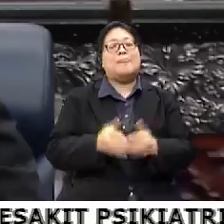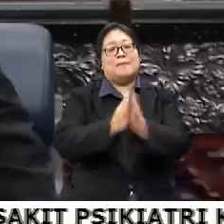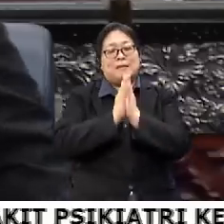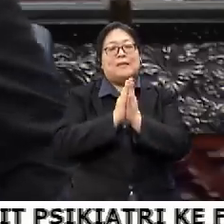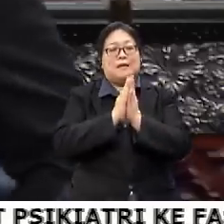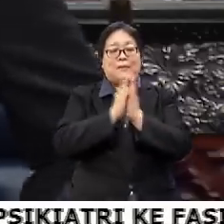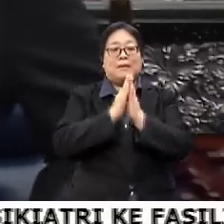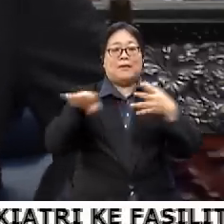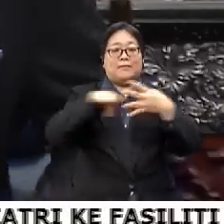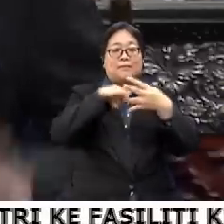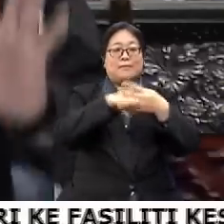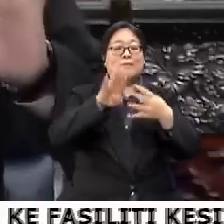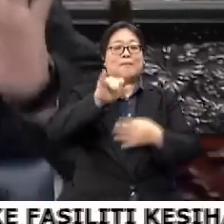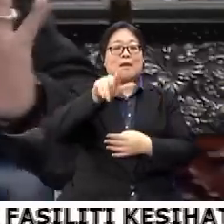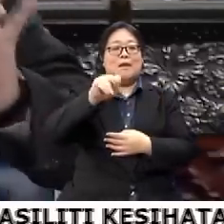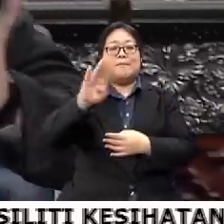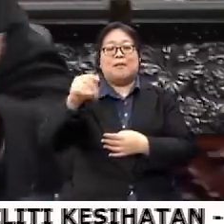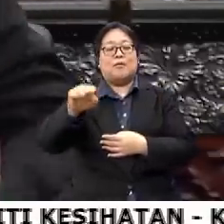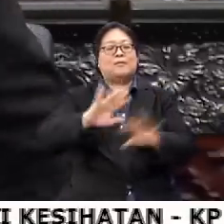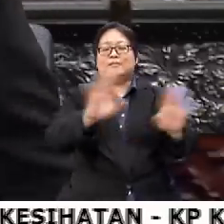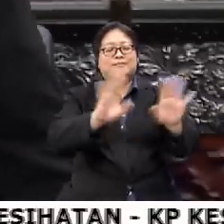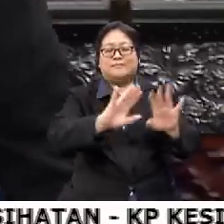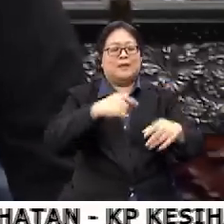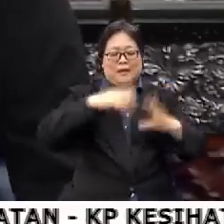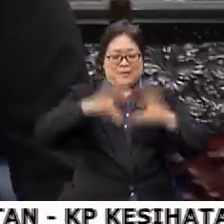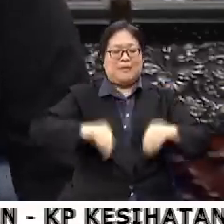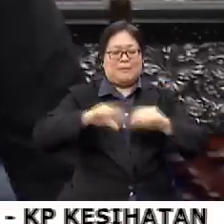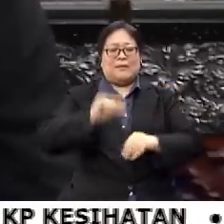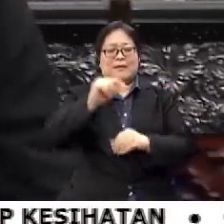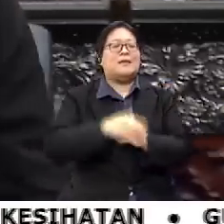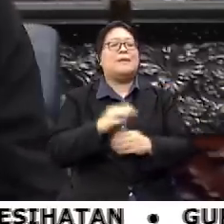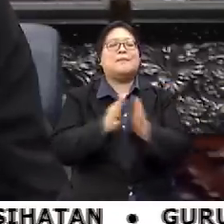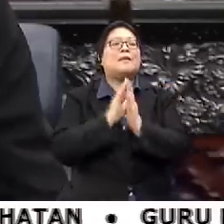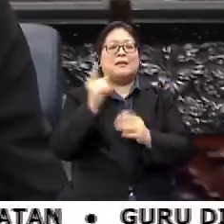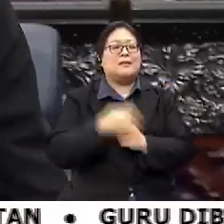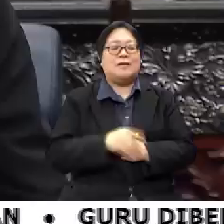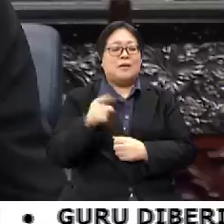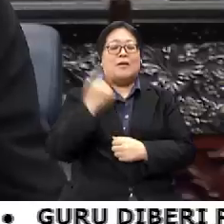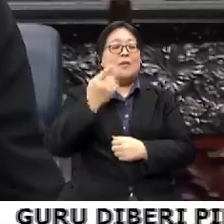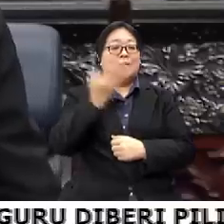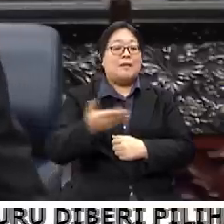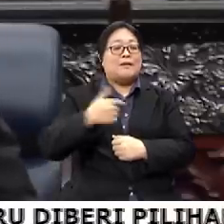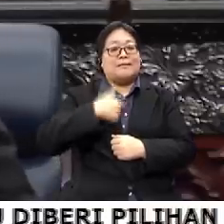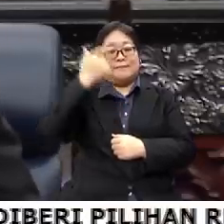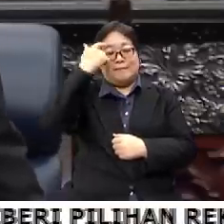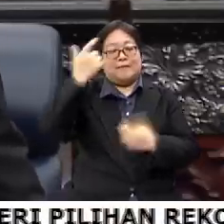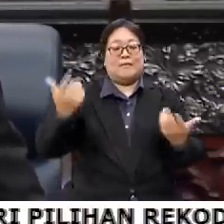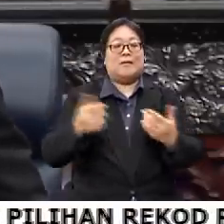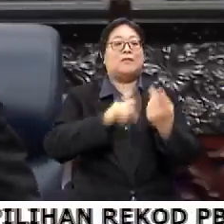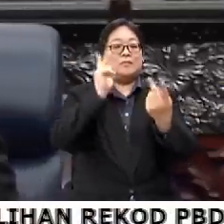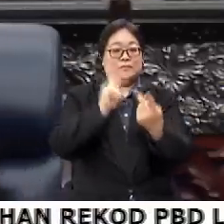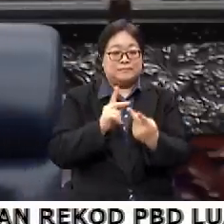Pago. Bahan baru. Tak apa. Tahun kedua saya nak ambilkan ini. Minta saja. Jadi ini saja. Satu perkara yang saya tak fikir